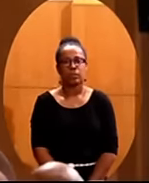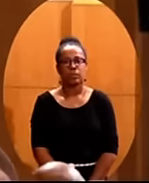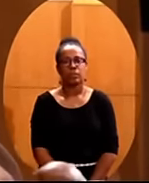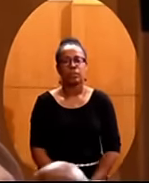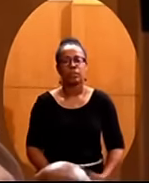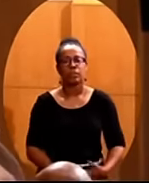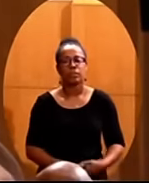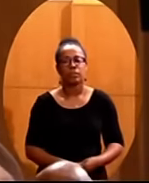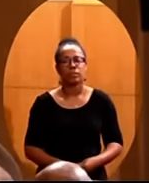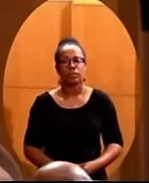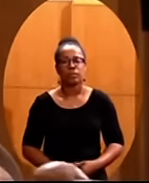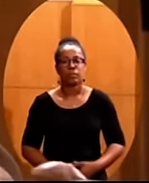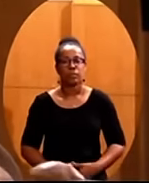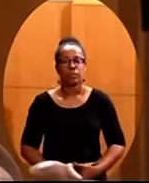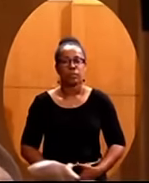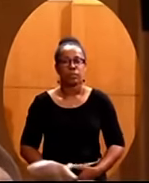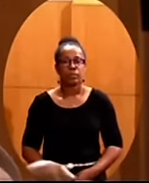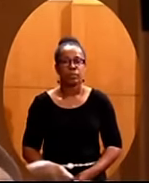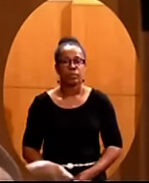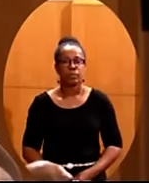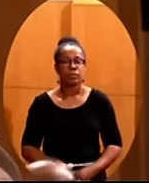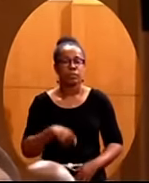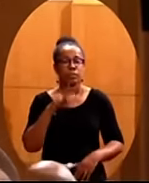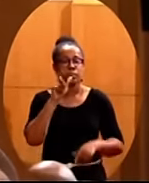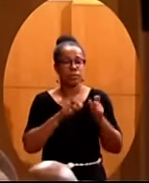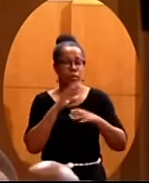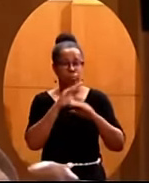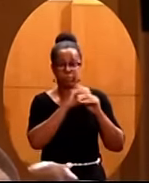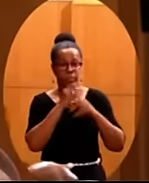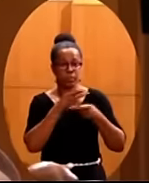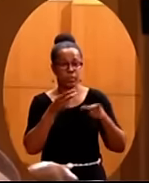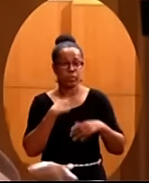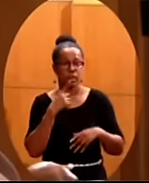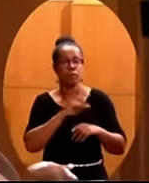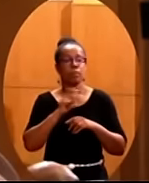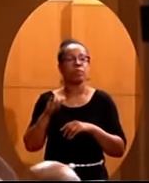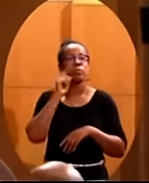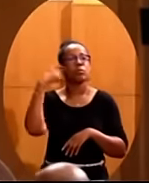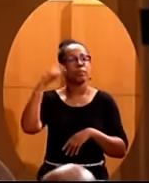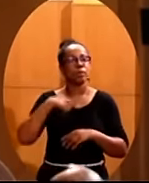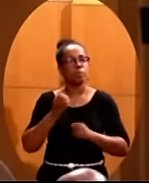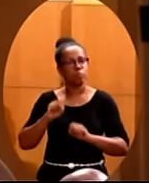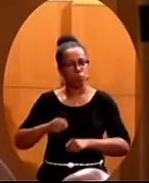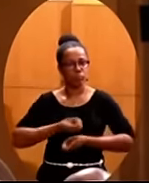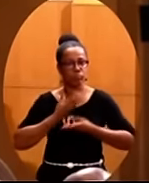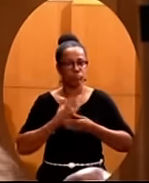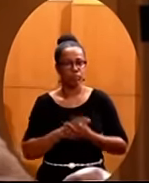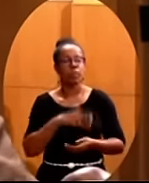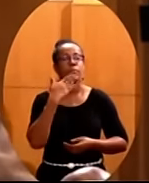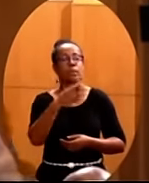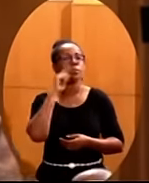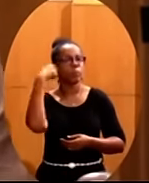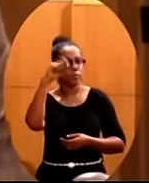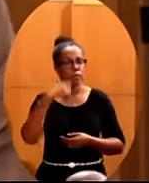Monsieur le s'il vous plaît Monsieur le Préfet vous avez la merci monsieur le Président Monsieur